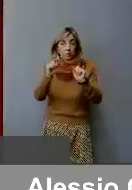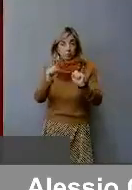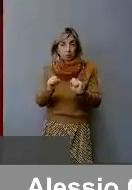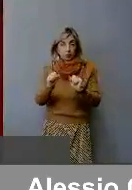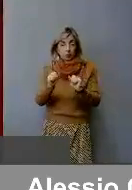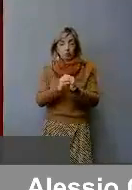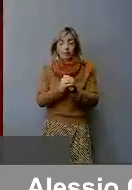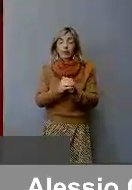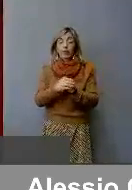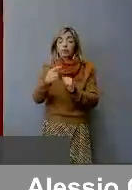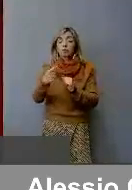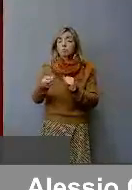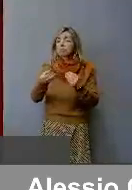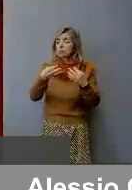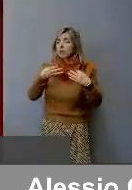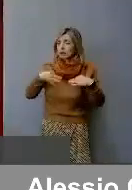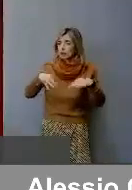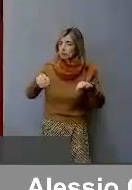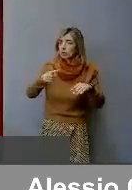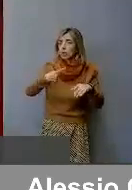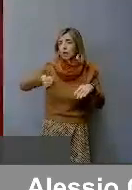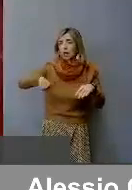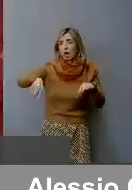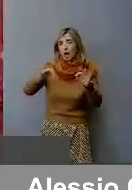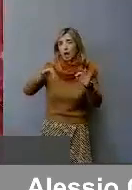siamo d'accordo grazie